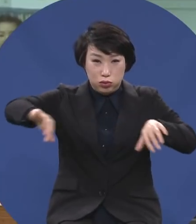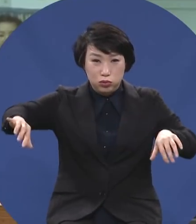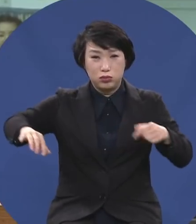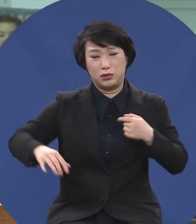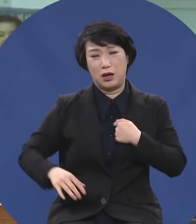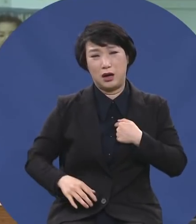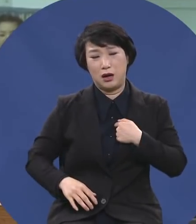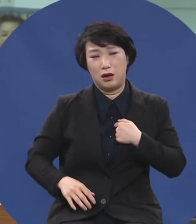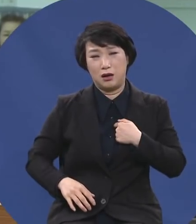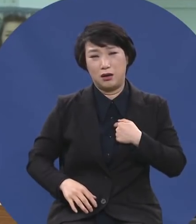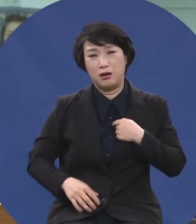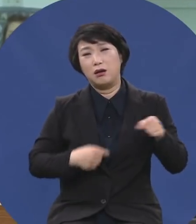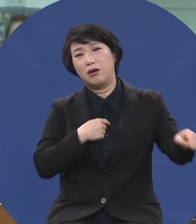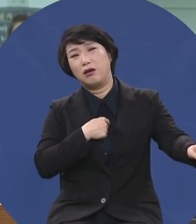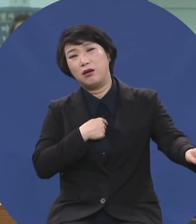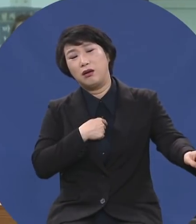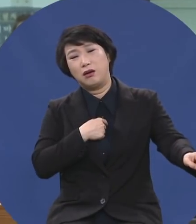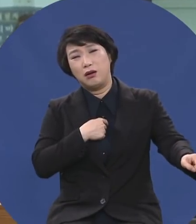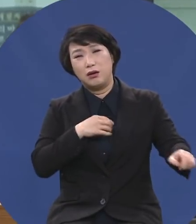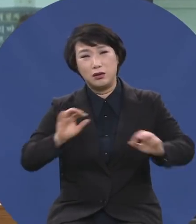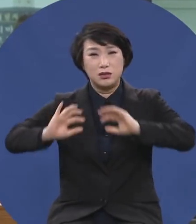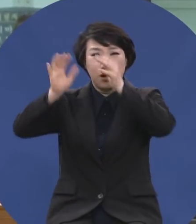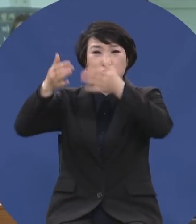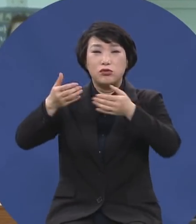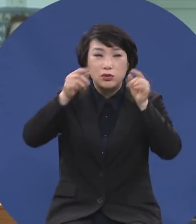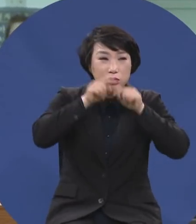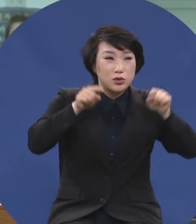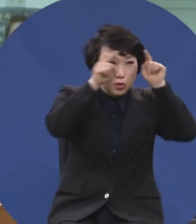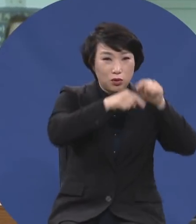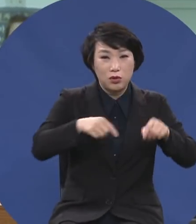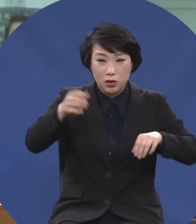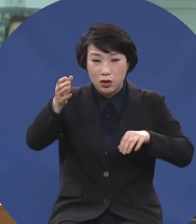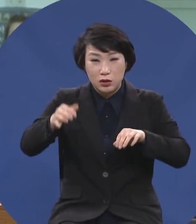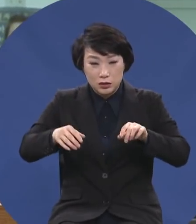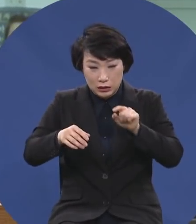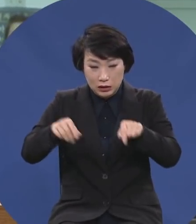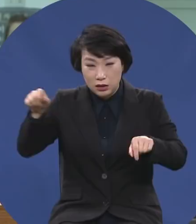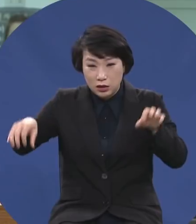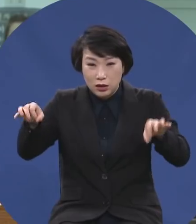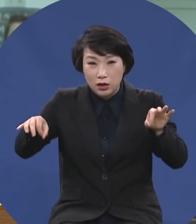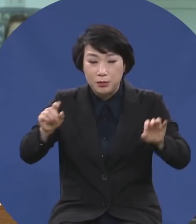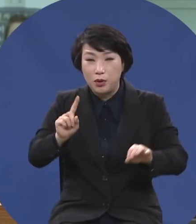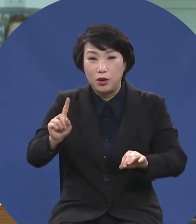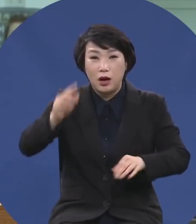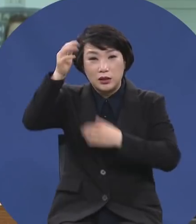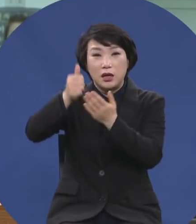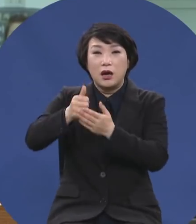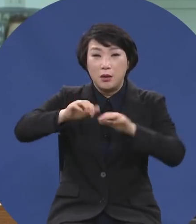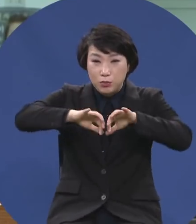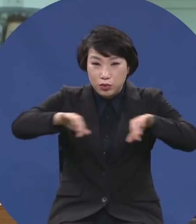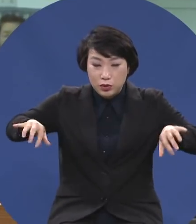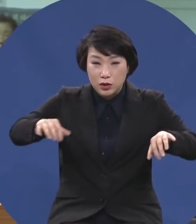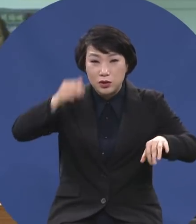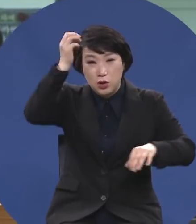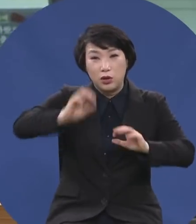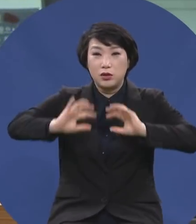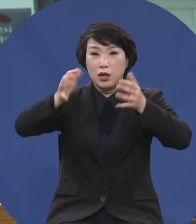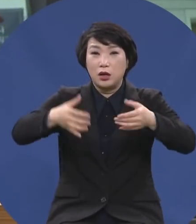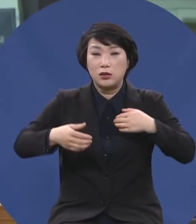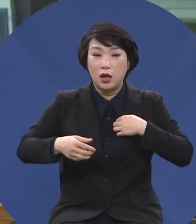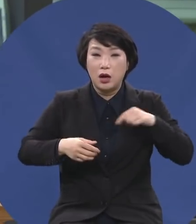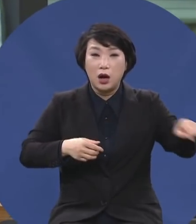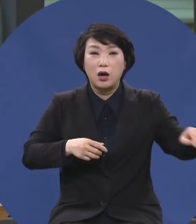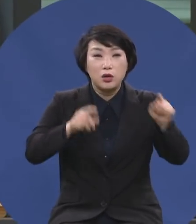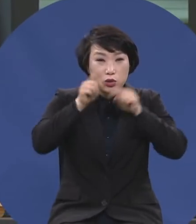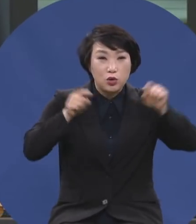분리되어 바로 천국과 지옥은 하나님과 분리된 영적 세계니 내가 지옥밖에